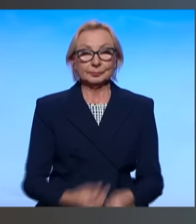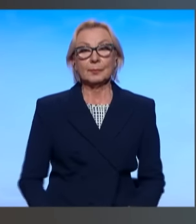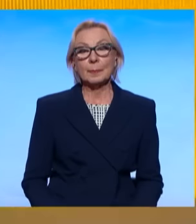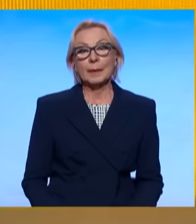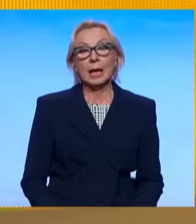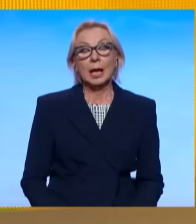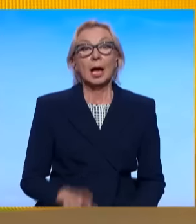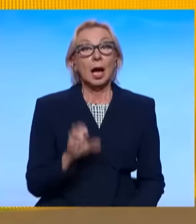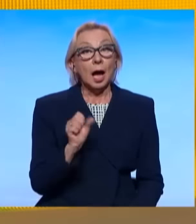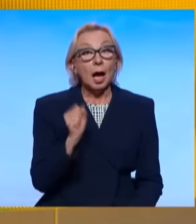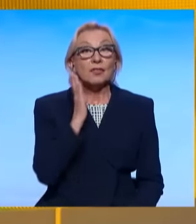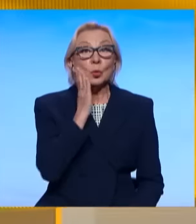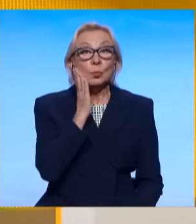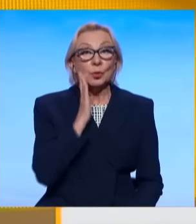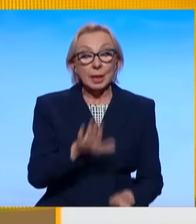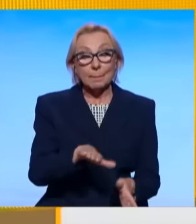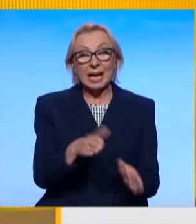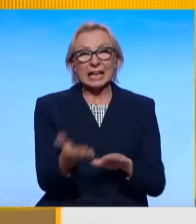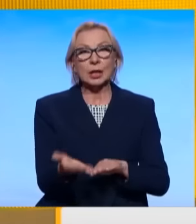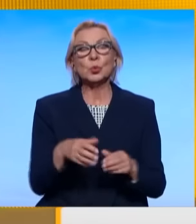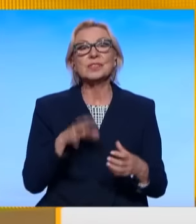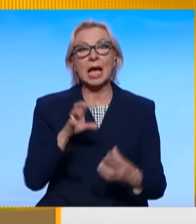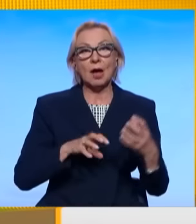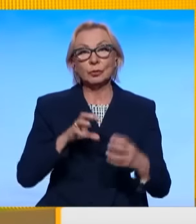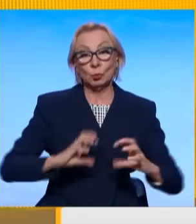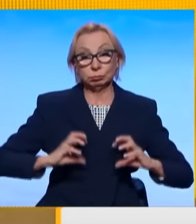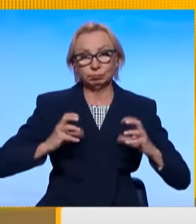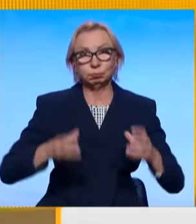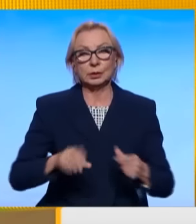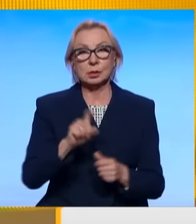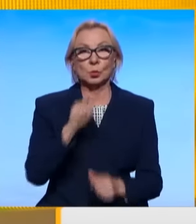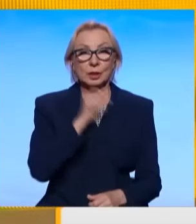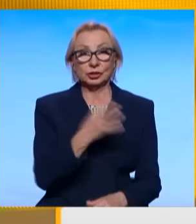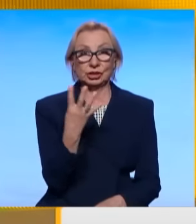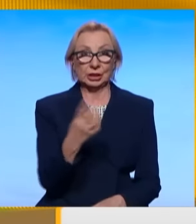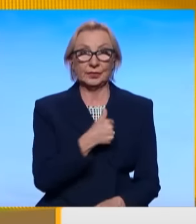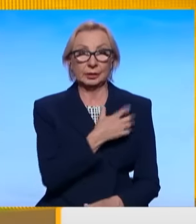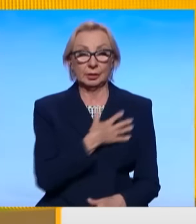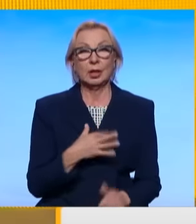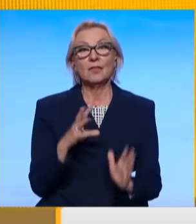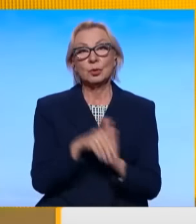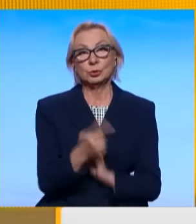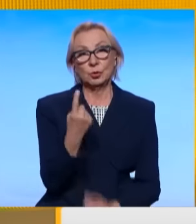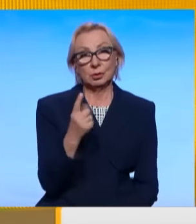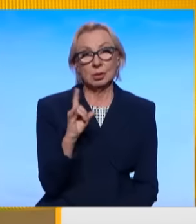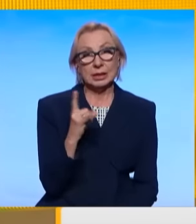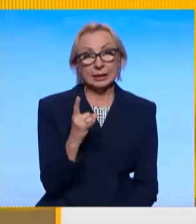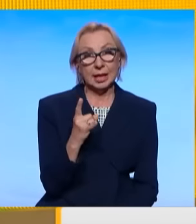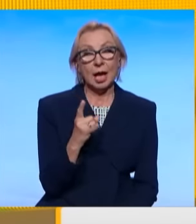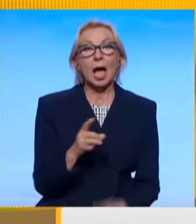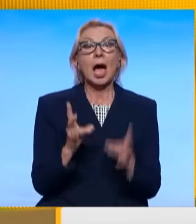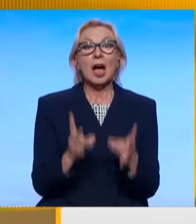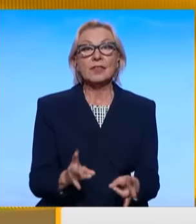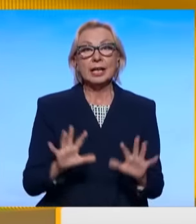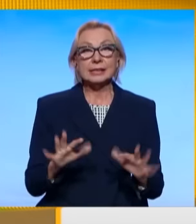шпиталі. Ну а в Румунії перекинувся автобус із українцями. Четверо травмовані, включно із однією дитиною.